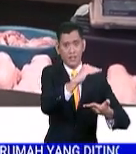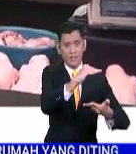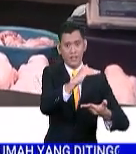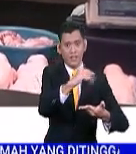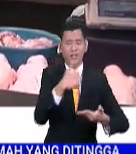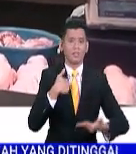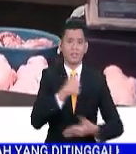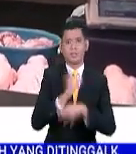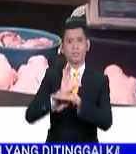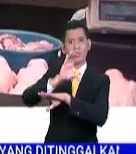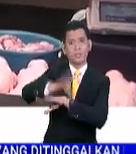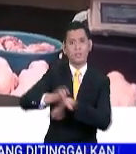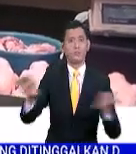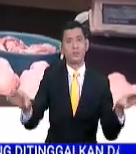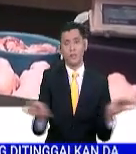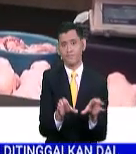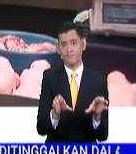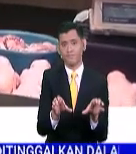pajak ni kita kena buat dululah.